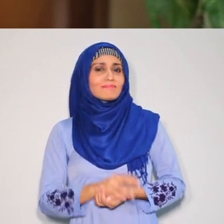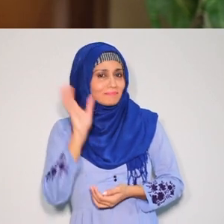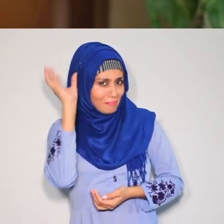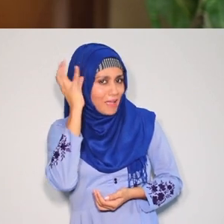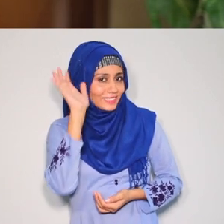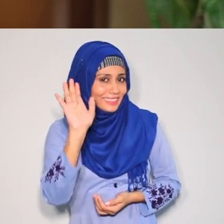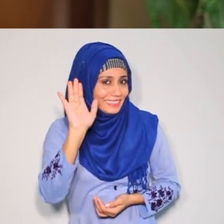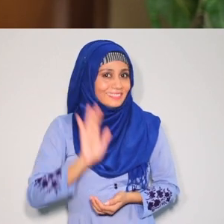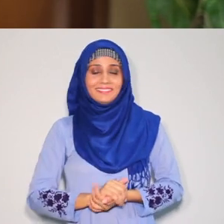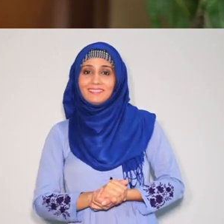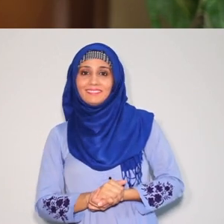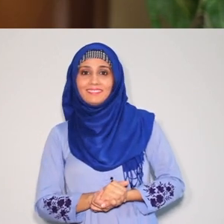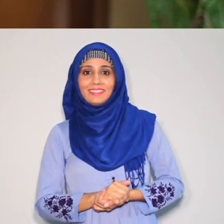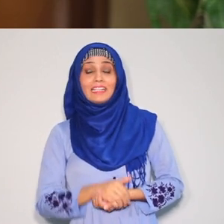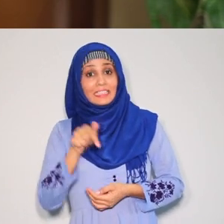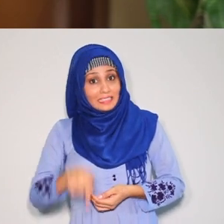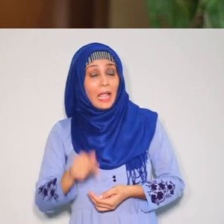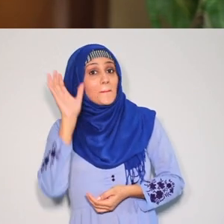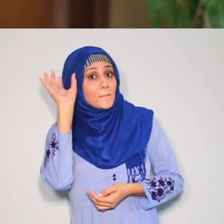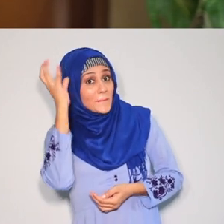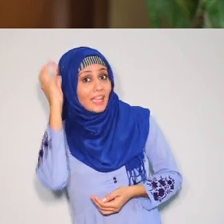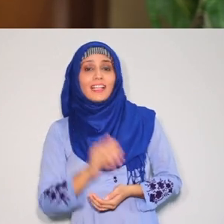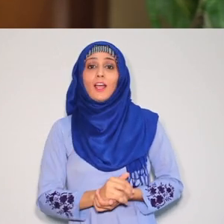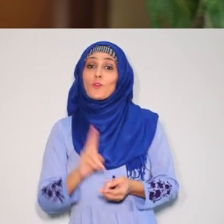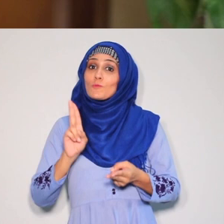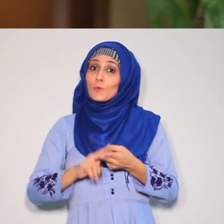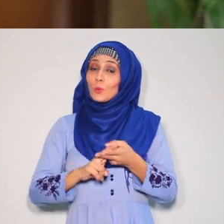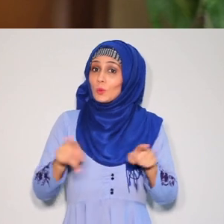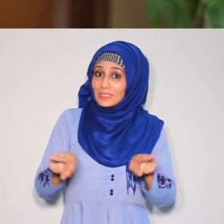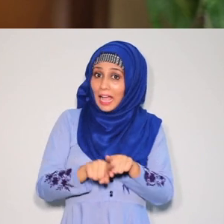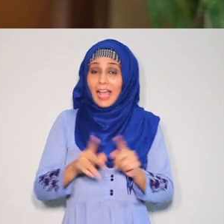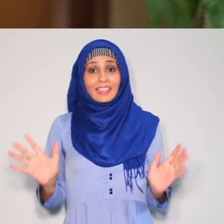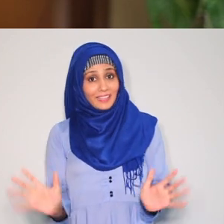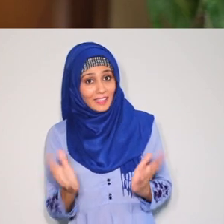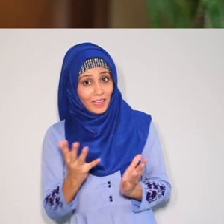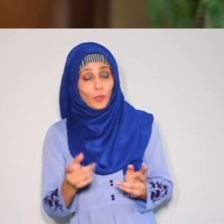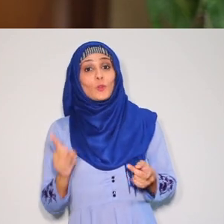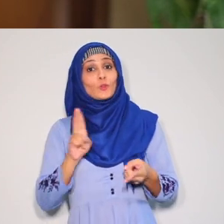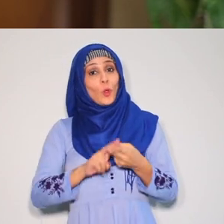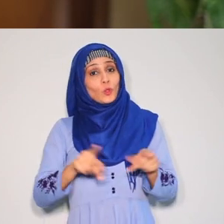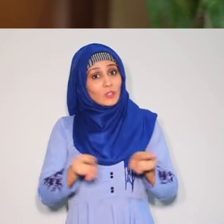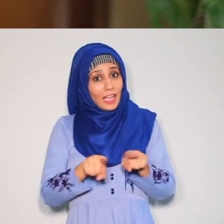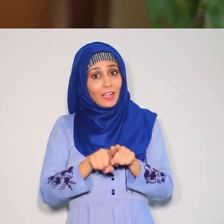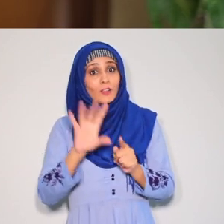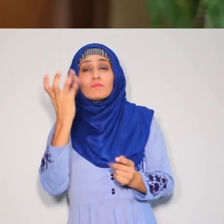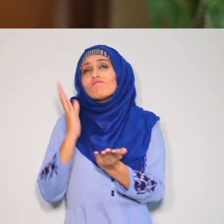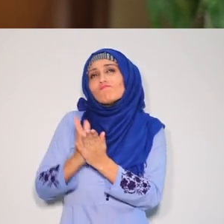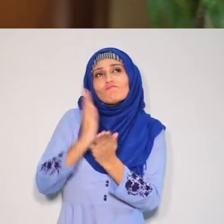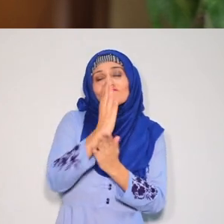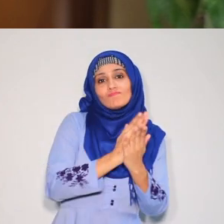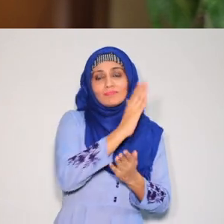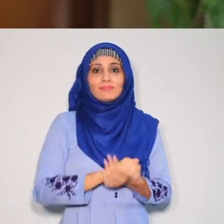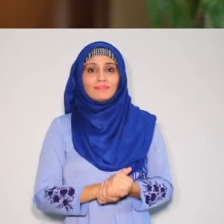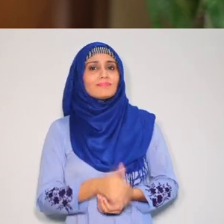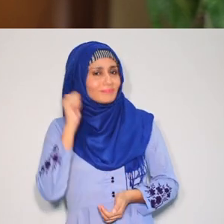है ना मजे की कहानी? ये है मजा, दोस्तों के साथ खेलने का और दोस्तों के साथ सफर करने